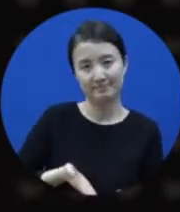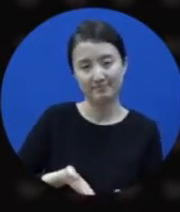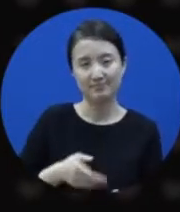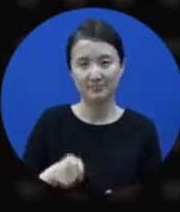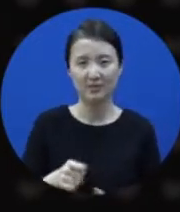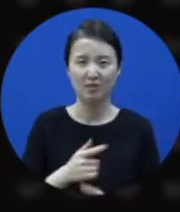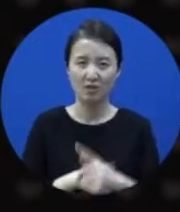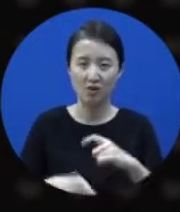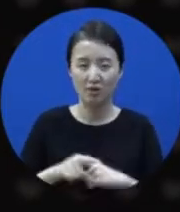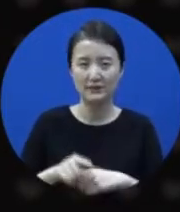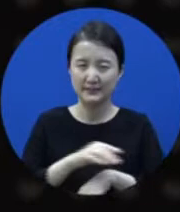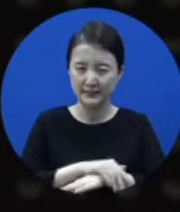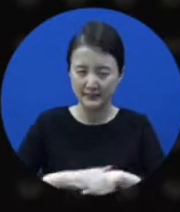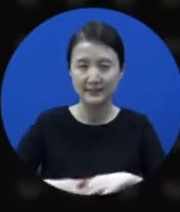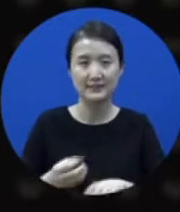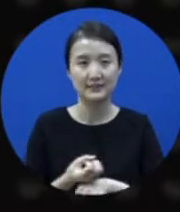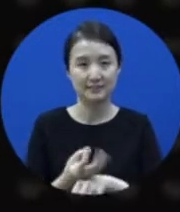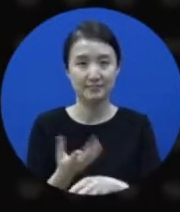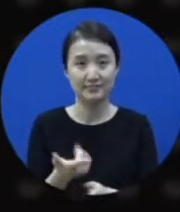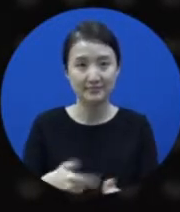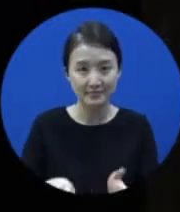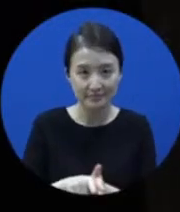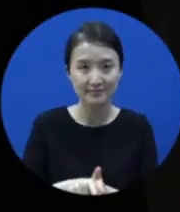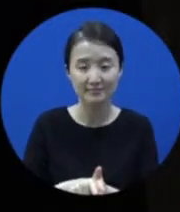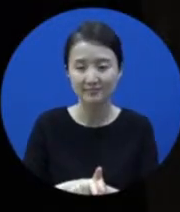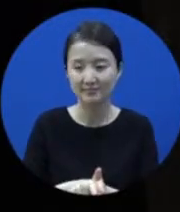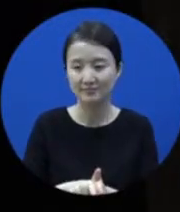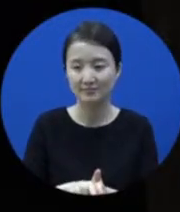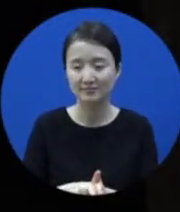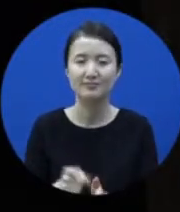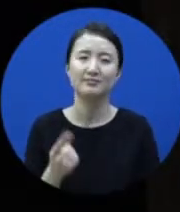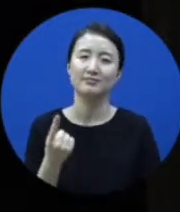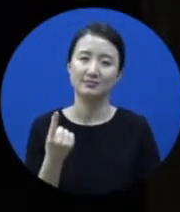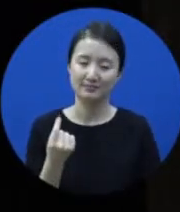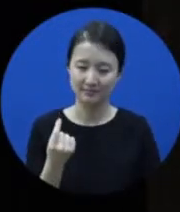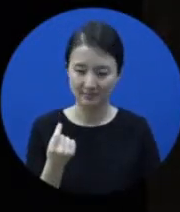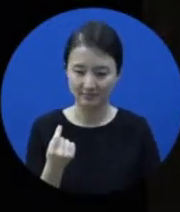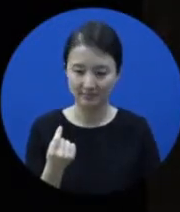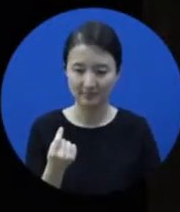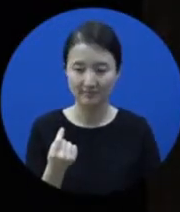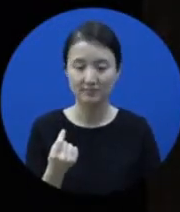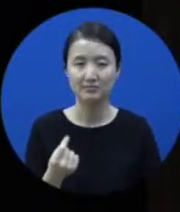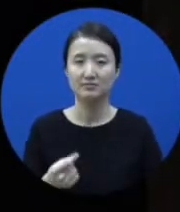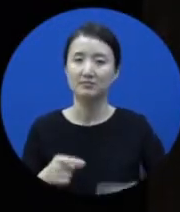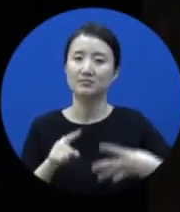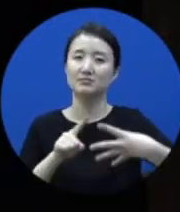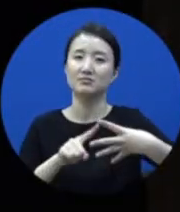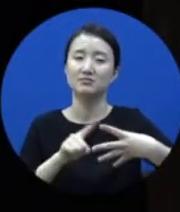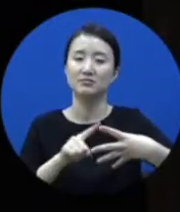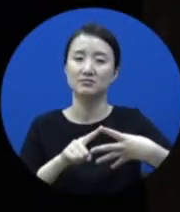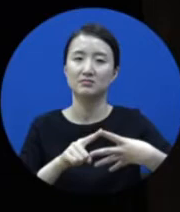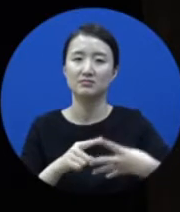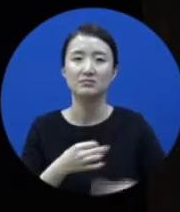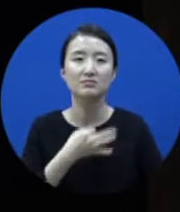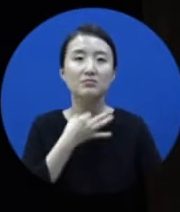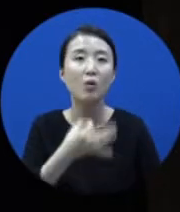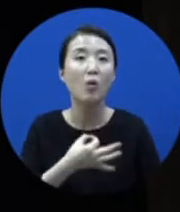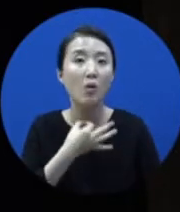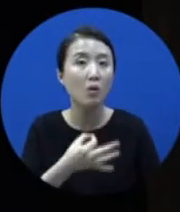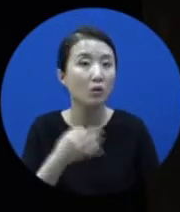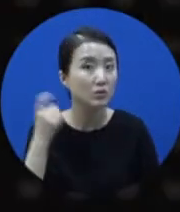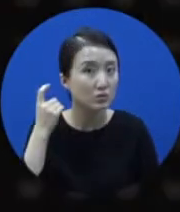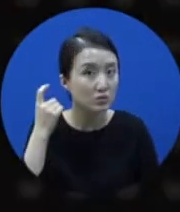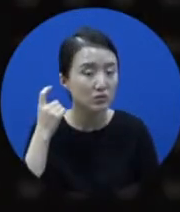무엇을 준비해야 될까? 그렇죠. 가장 중요한 부분이 38%로 목소리를 차지했다고